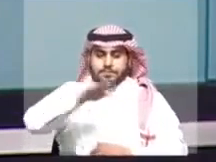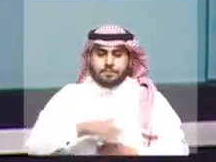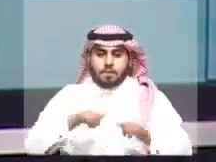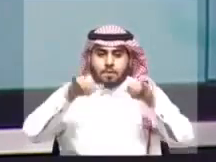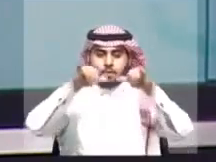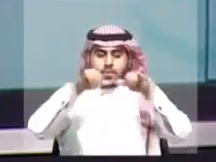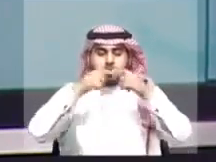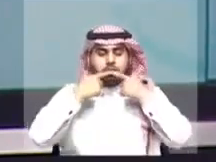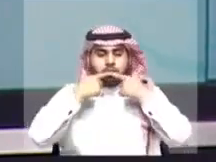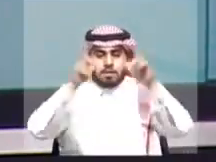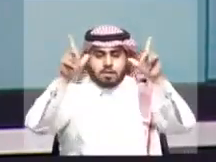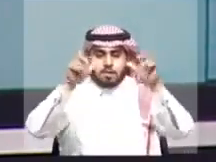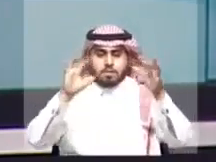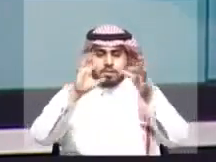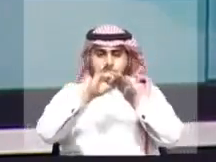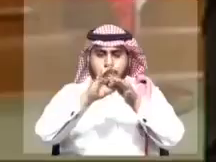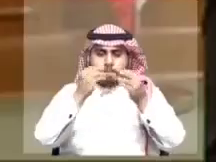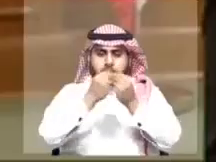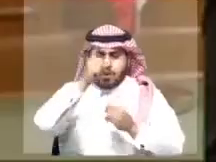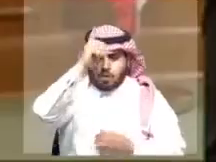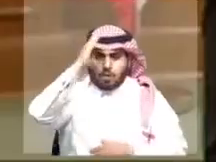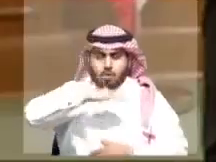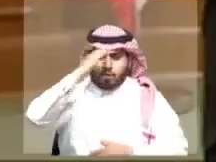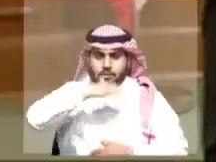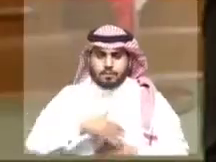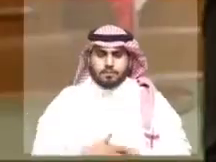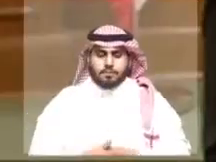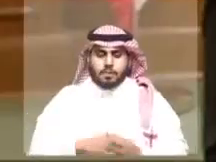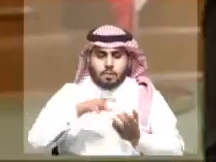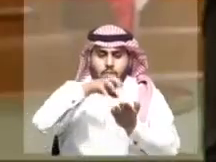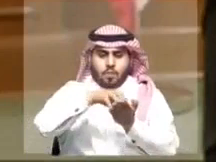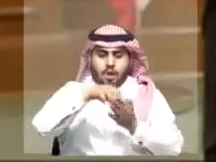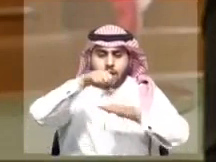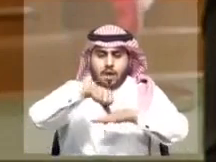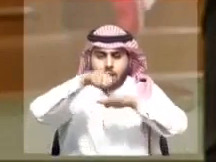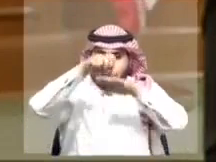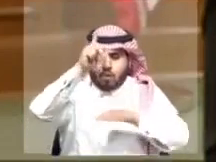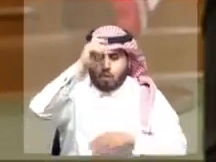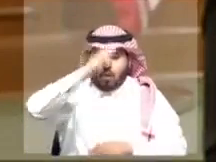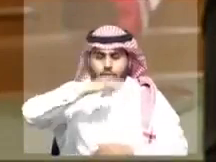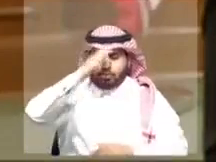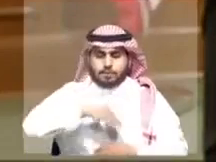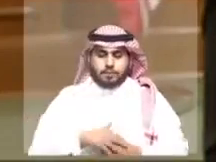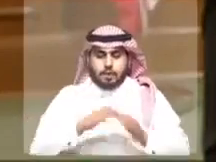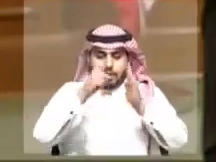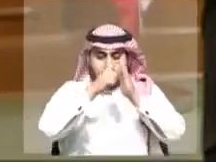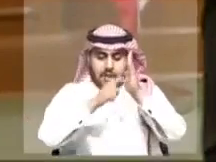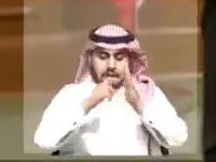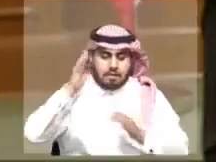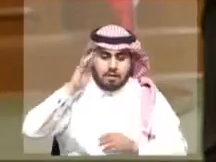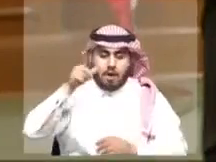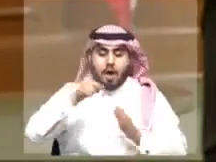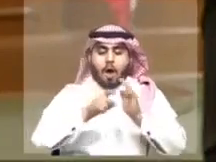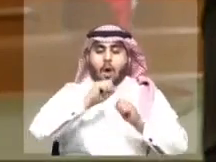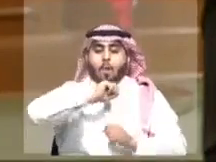خلال مؤتمر صحفي مشترك مع نظير الأردني أيمن الصفدي في العاصمة الأردنية عمان، أشار إلى أن نظام طهران هو